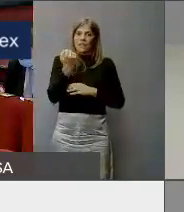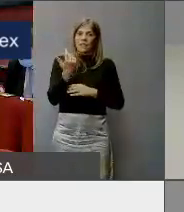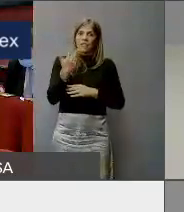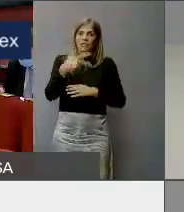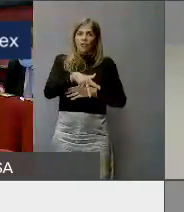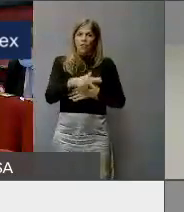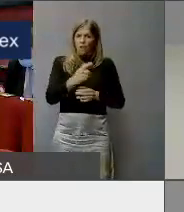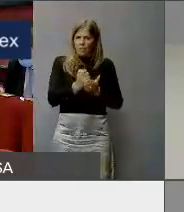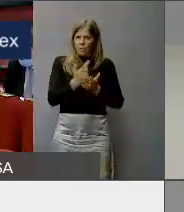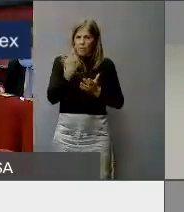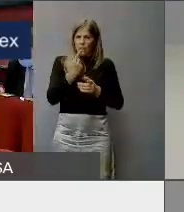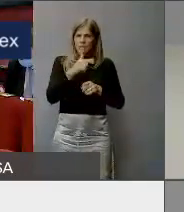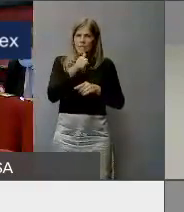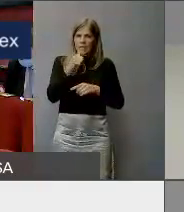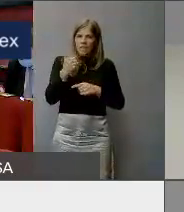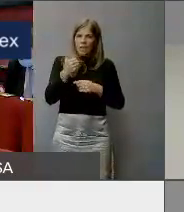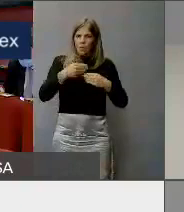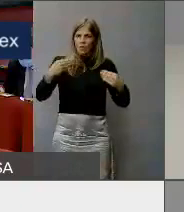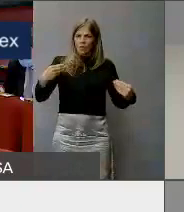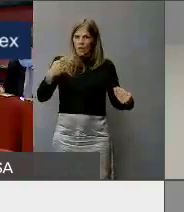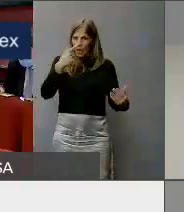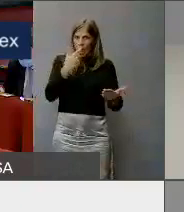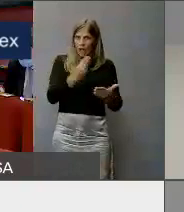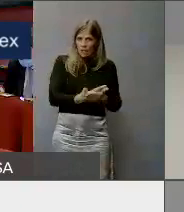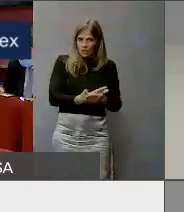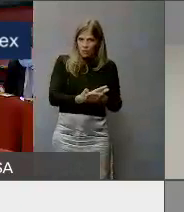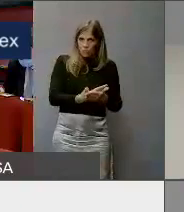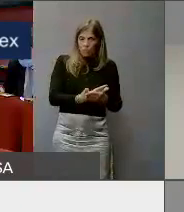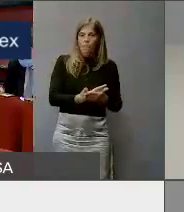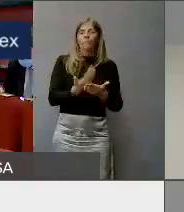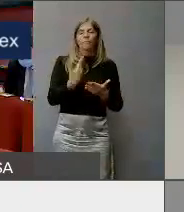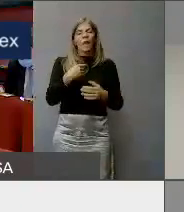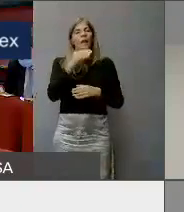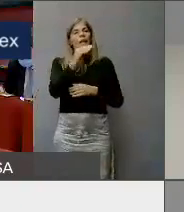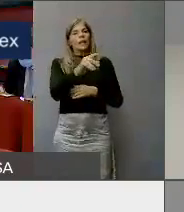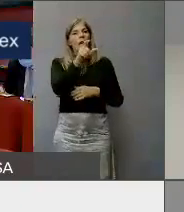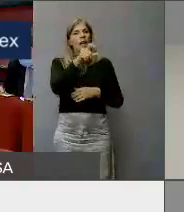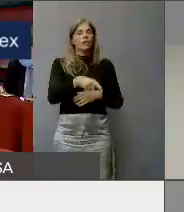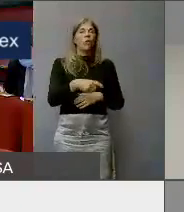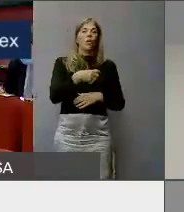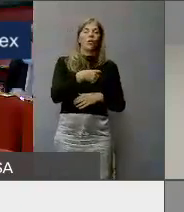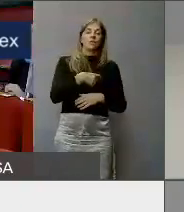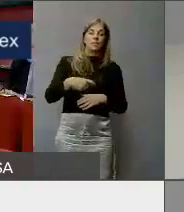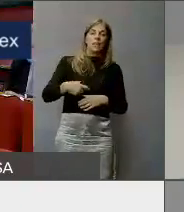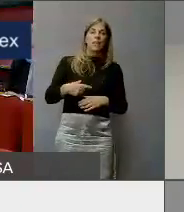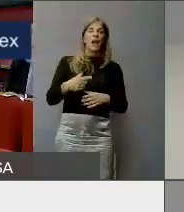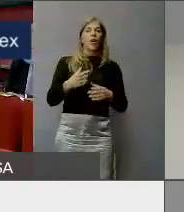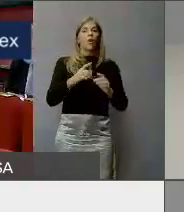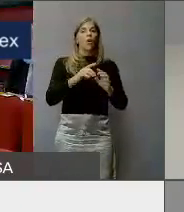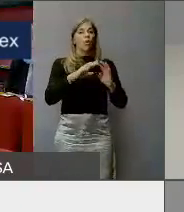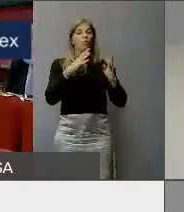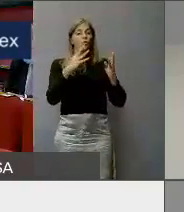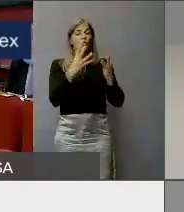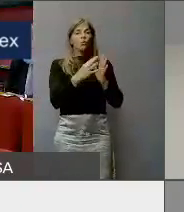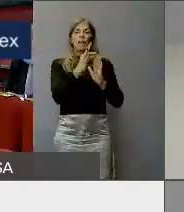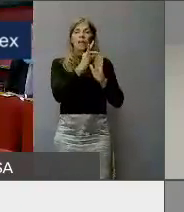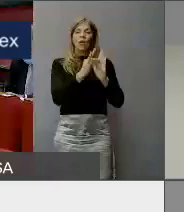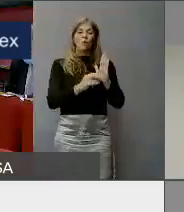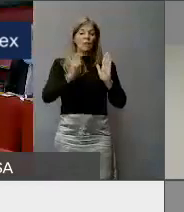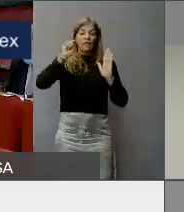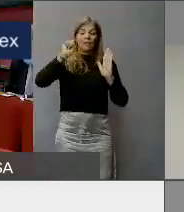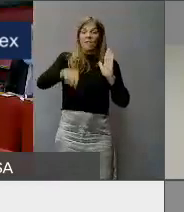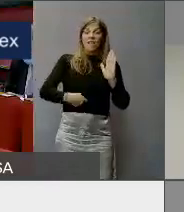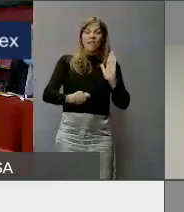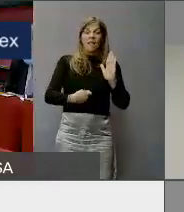almeno si chiede con questo un impegno a sindaco alla giunta non rendere operativo il regolamento fino ad avvenuta analisi del bisogno